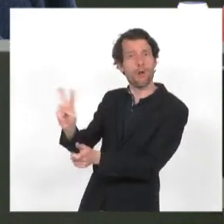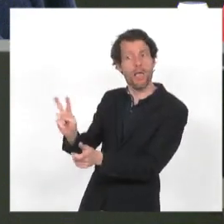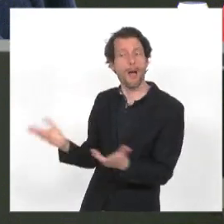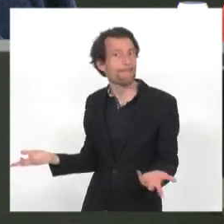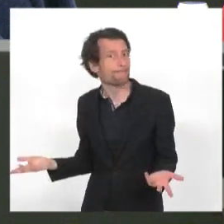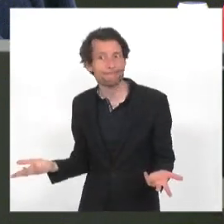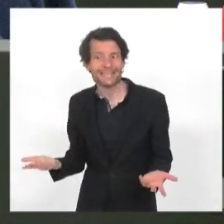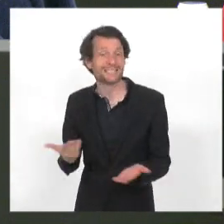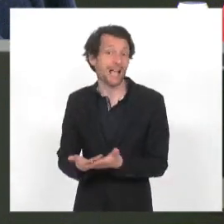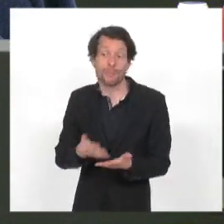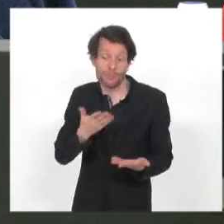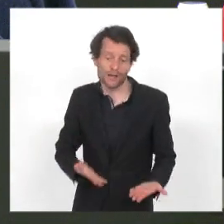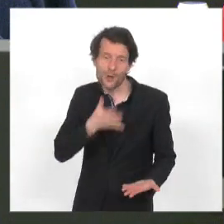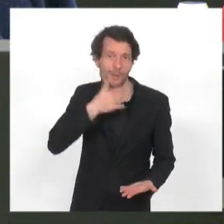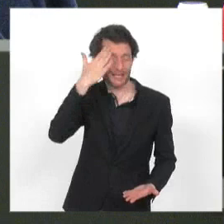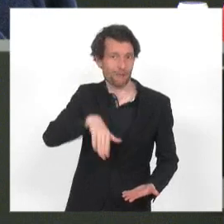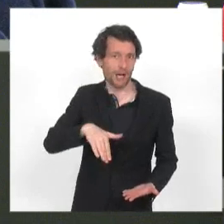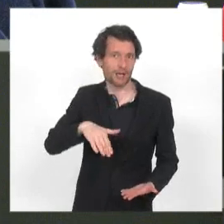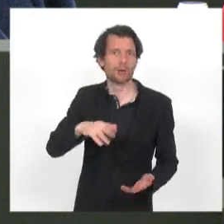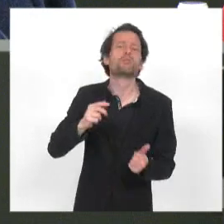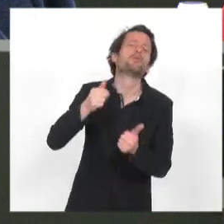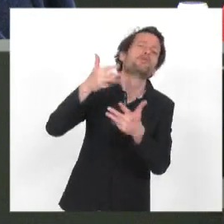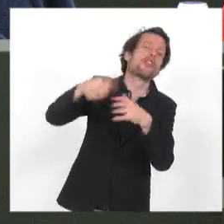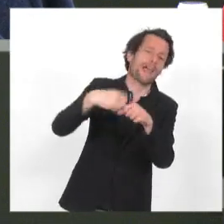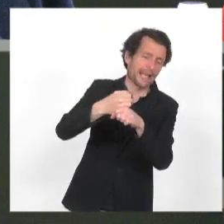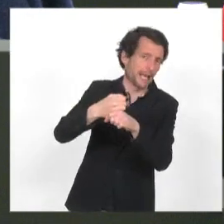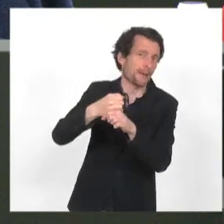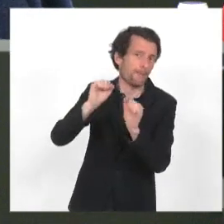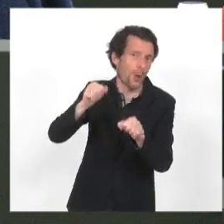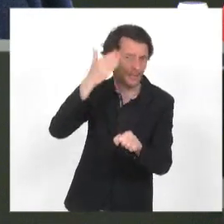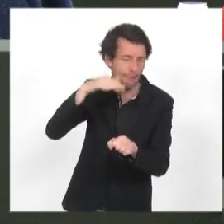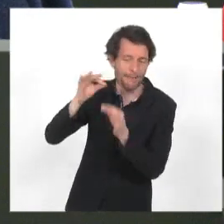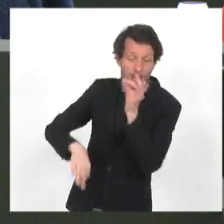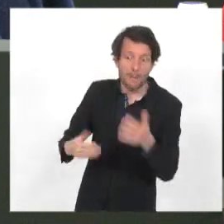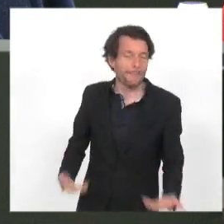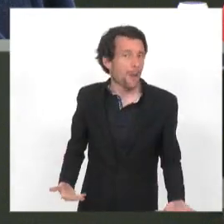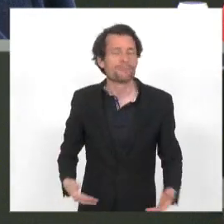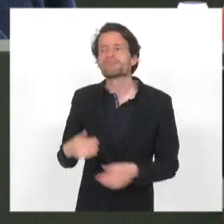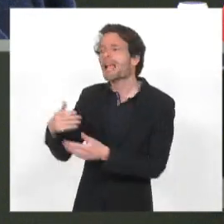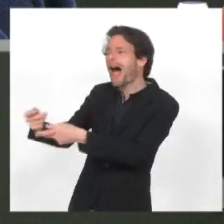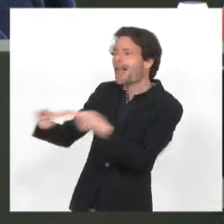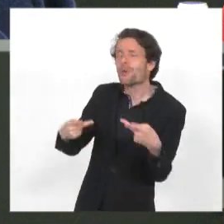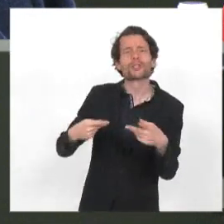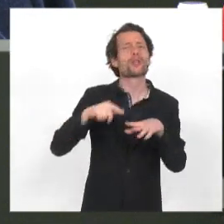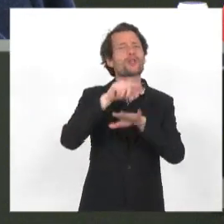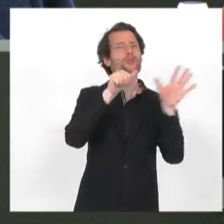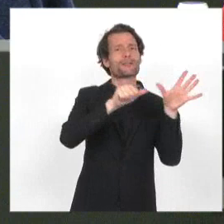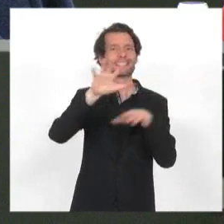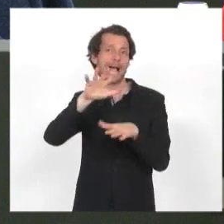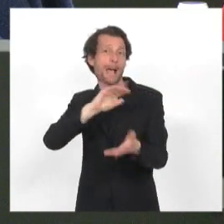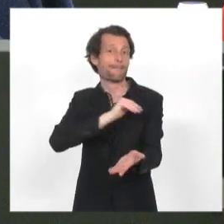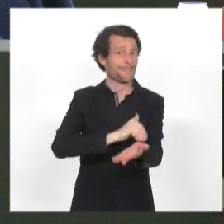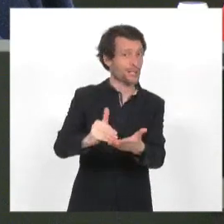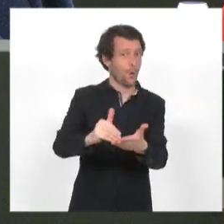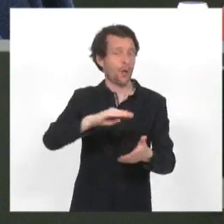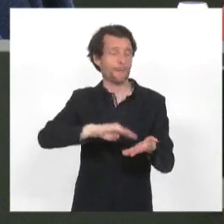consommation ? On ne le saura que dans quelques années. Voilà, Veolia annonce 65 millions de mètres cubes économisés. Eh bien, finalement, ça nous